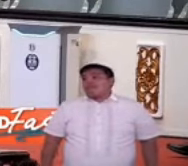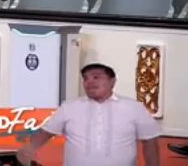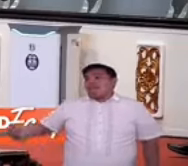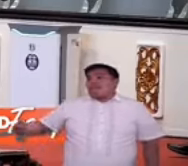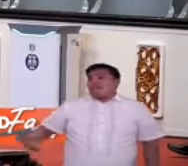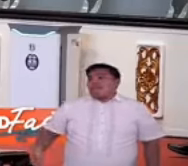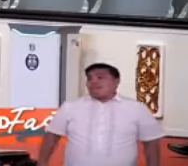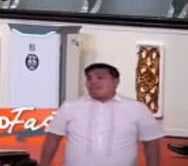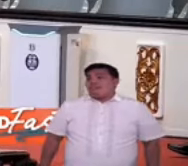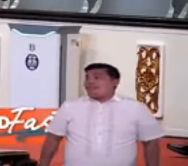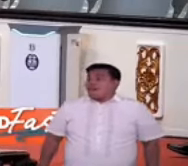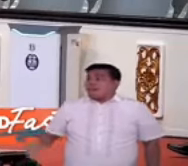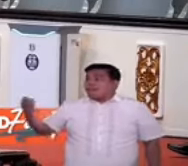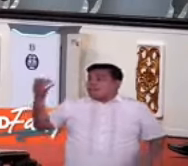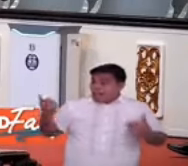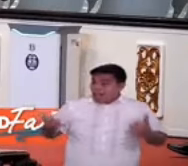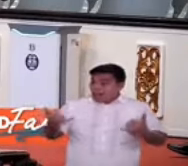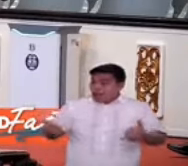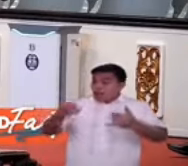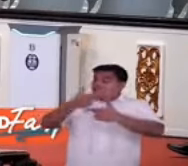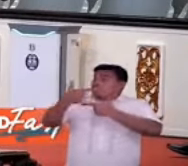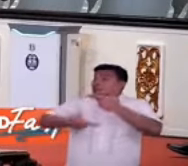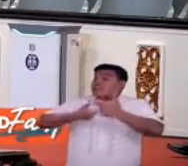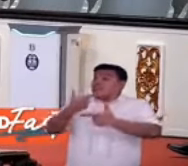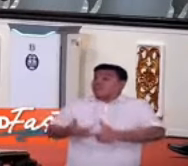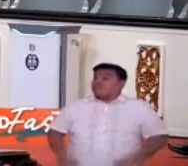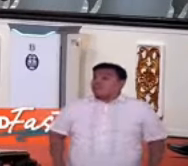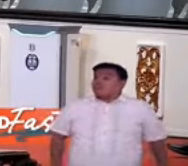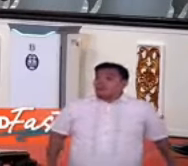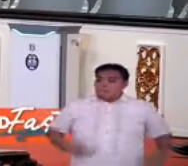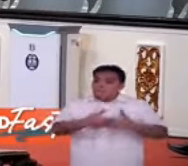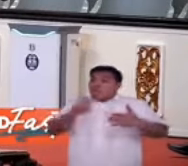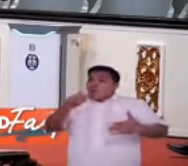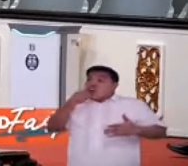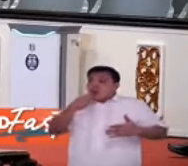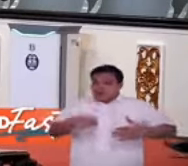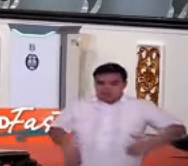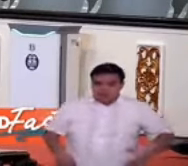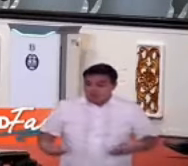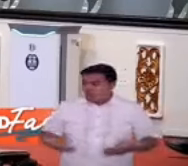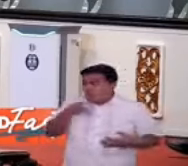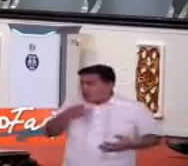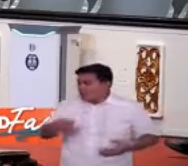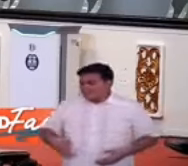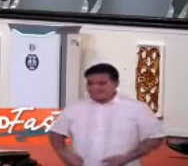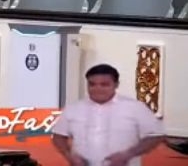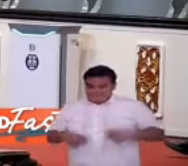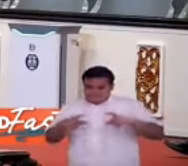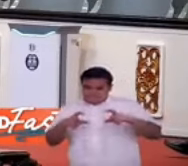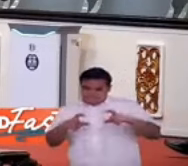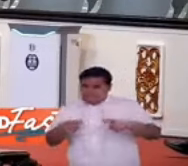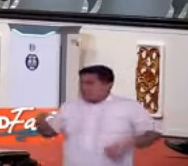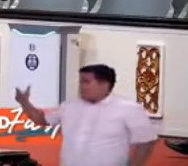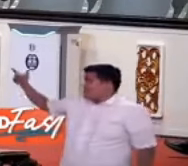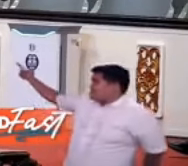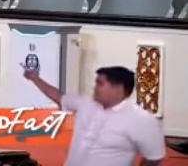So that is why I say, let us be vigilant. Daghang kitag sirimonyas ba? Manaog ta sakyanan, bidyohan pa na to,